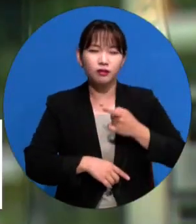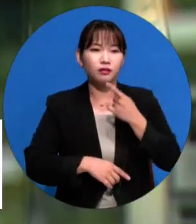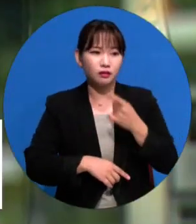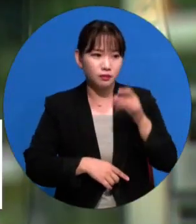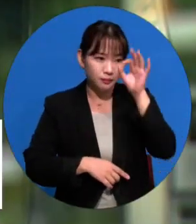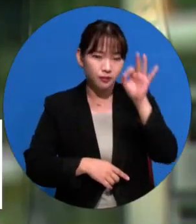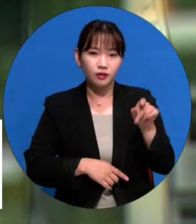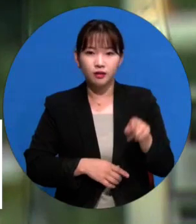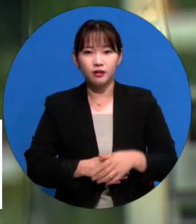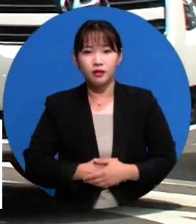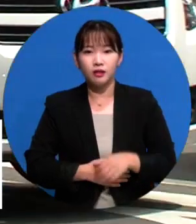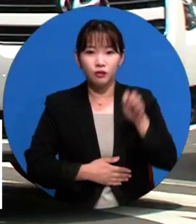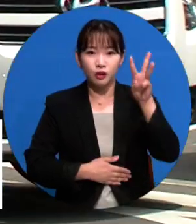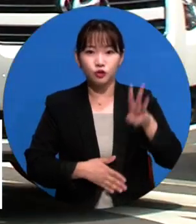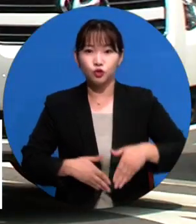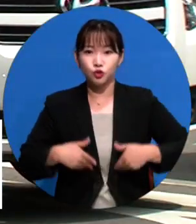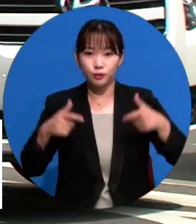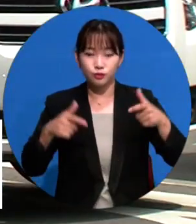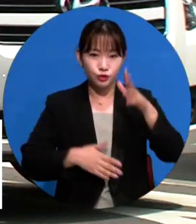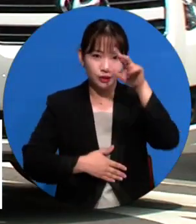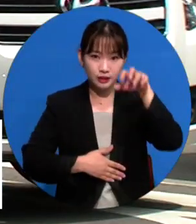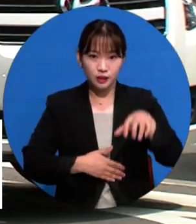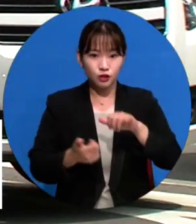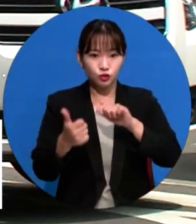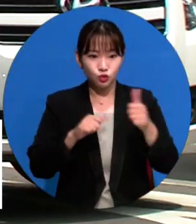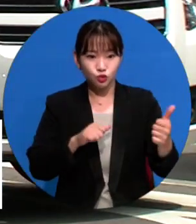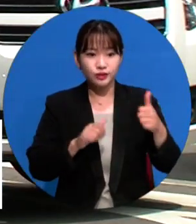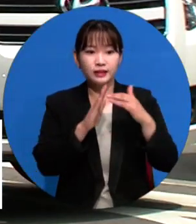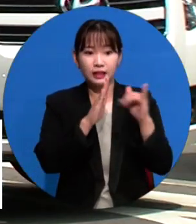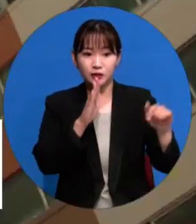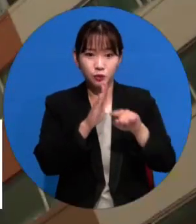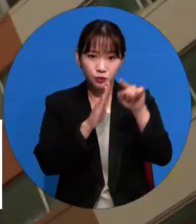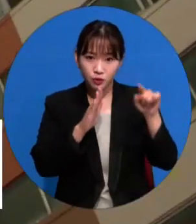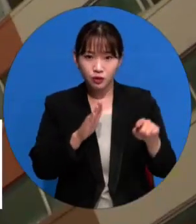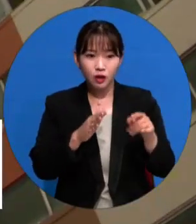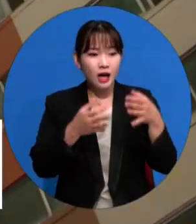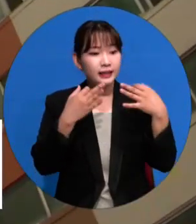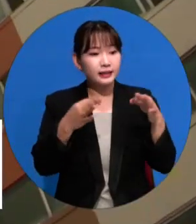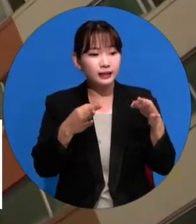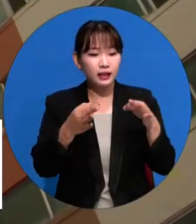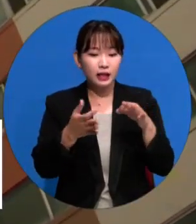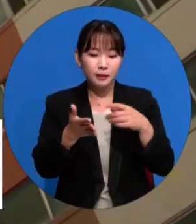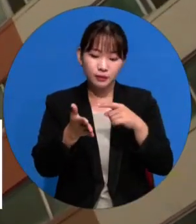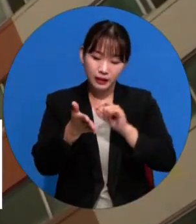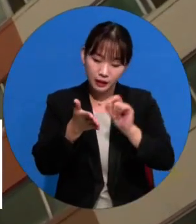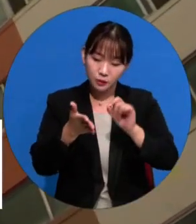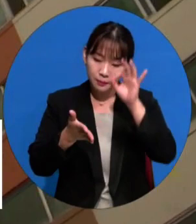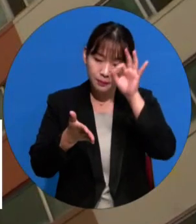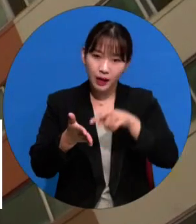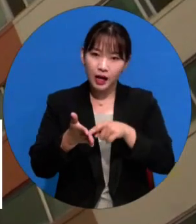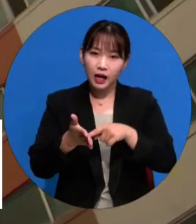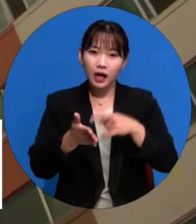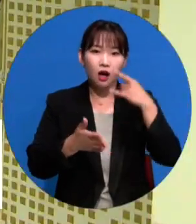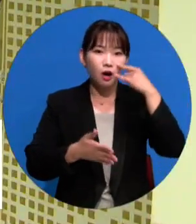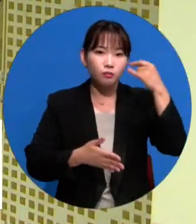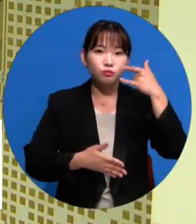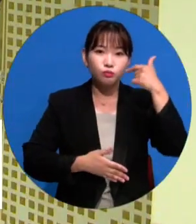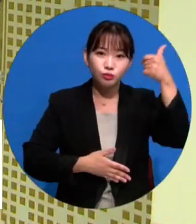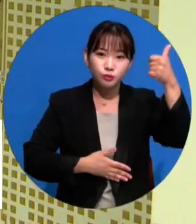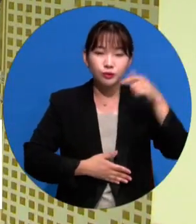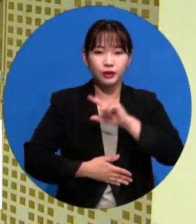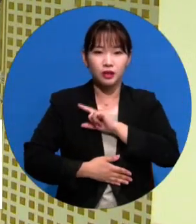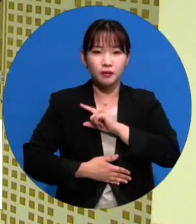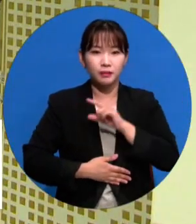보입니다. 광주 남부경찰서는 숨진 조양 일가족의 금융기록을 조회한 결과 조양 어머니와 아버지